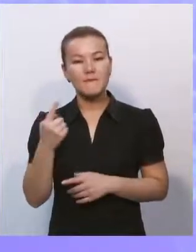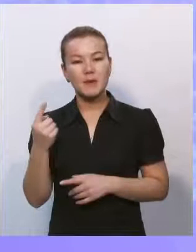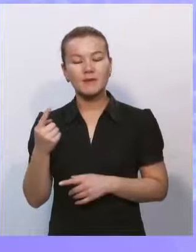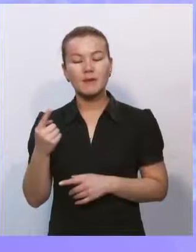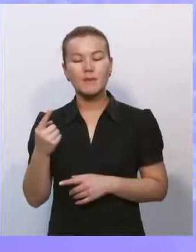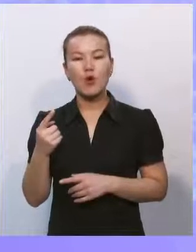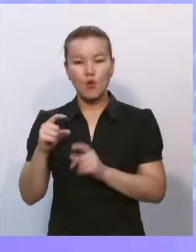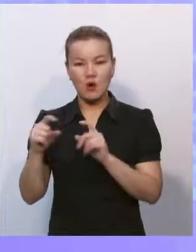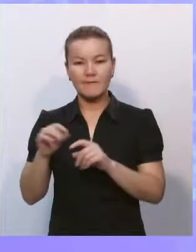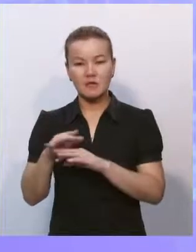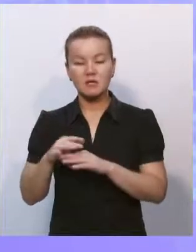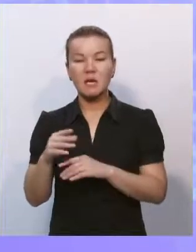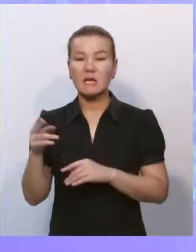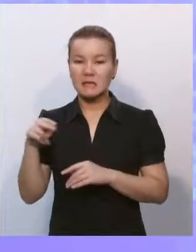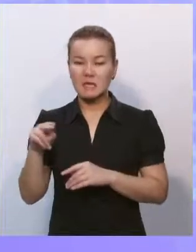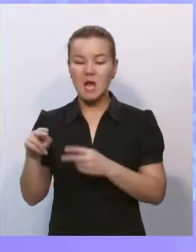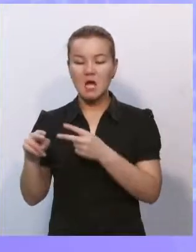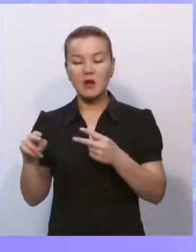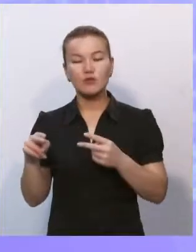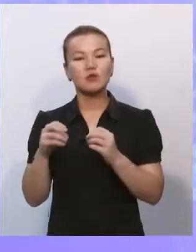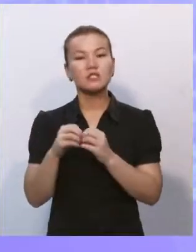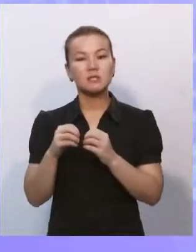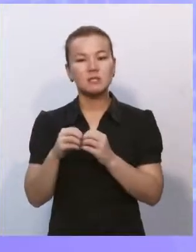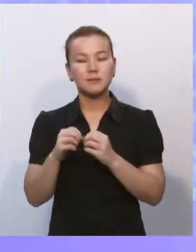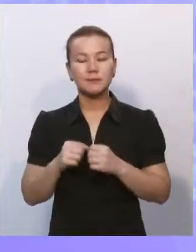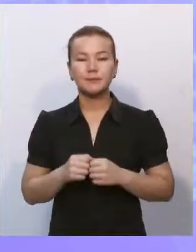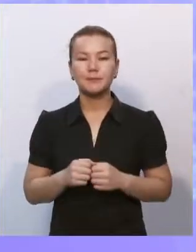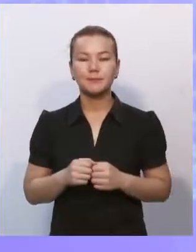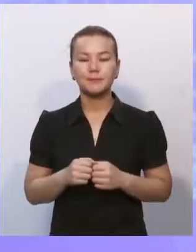уравнении d равно 10